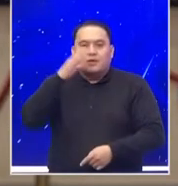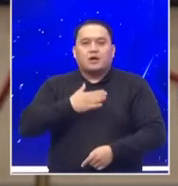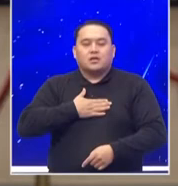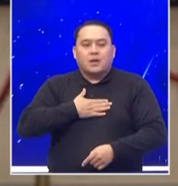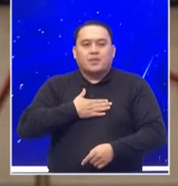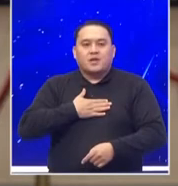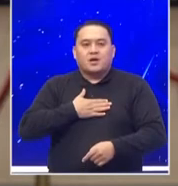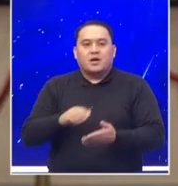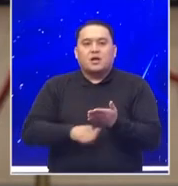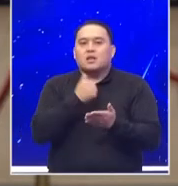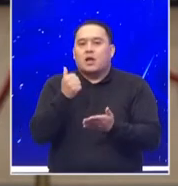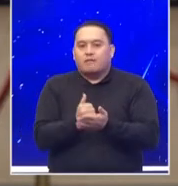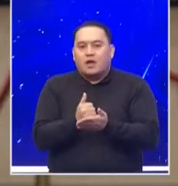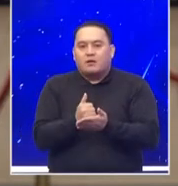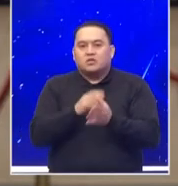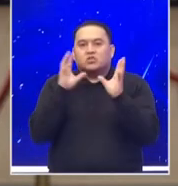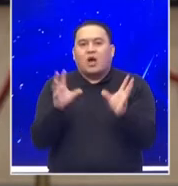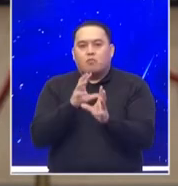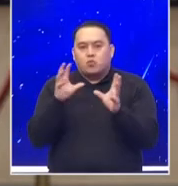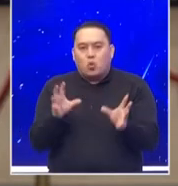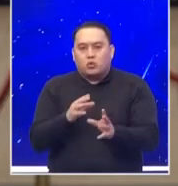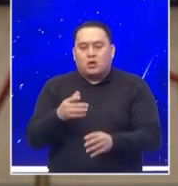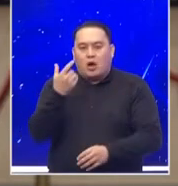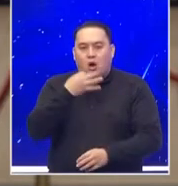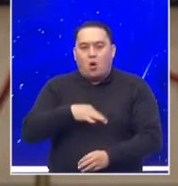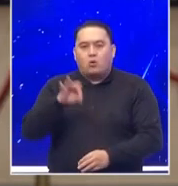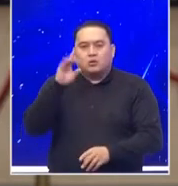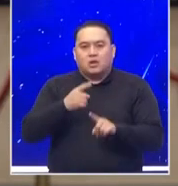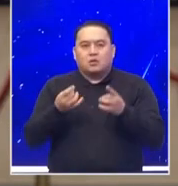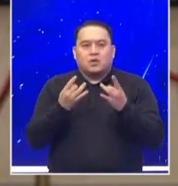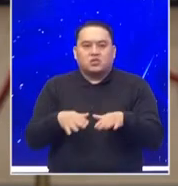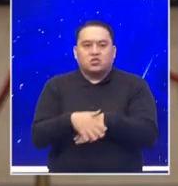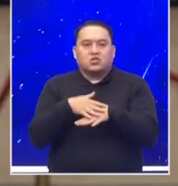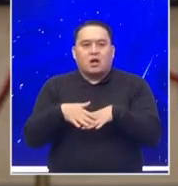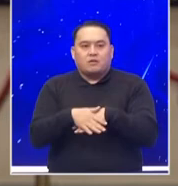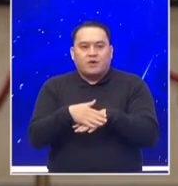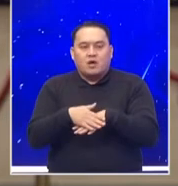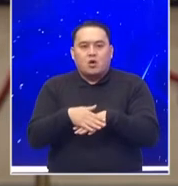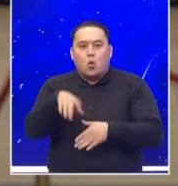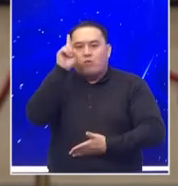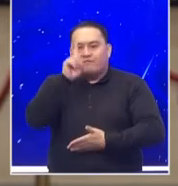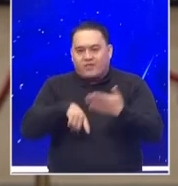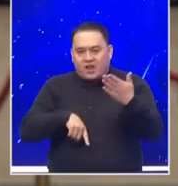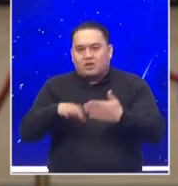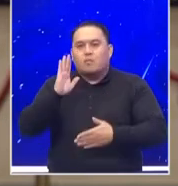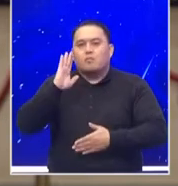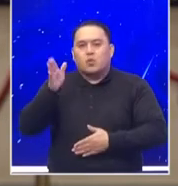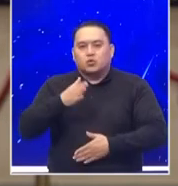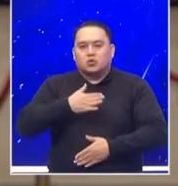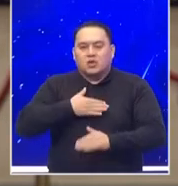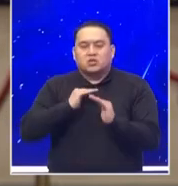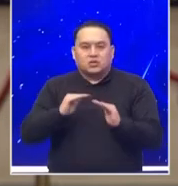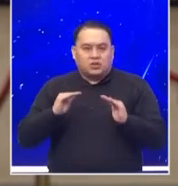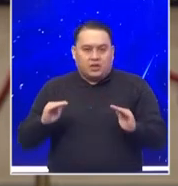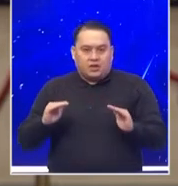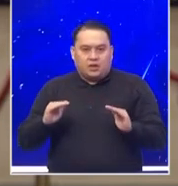самое главное это забота о нас простых граждан и об уверенным будущем наших детей